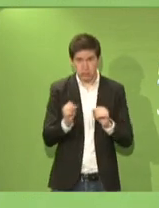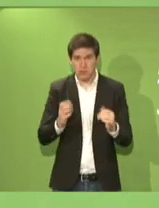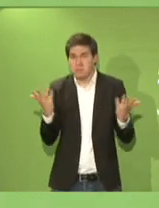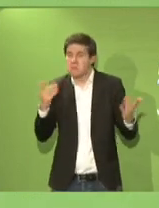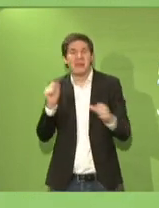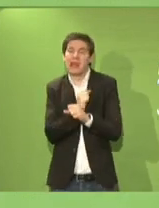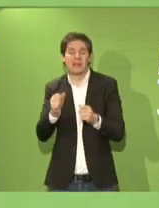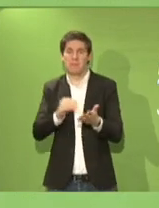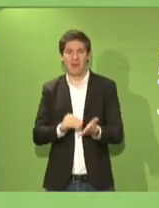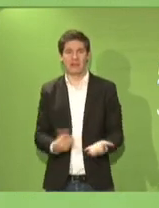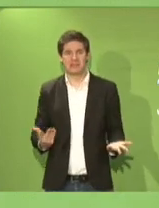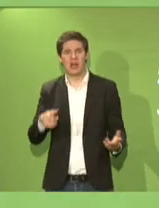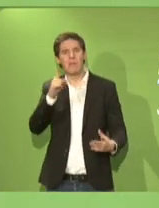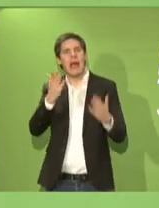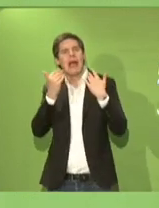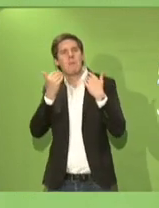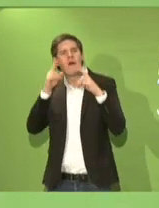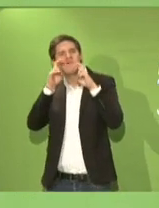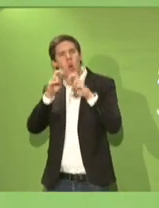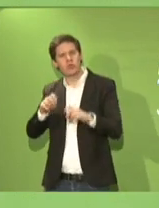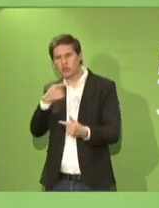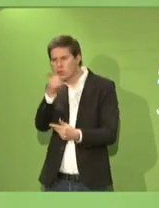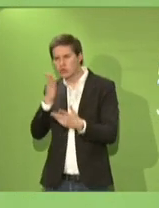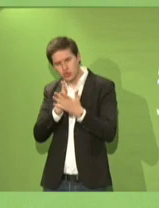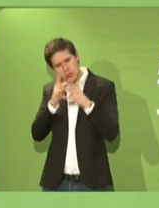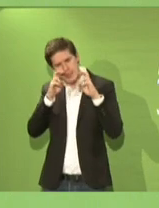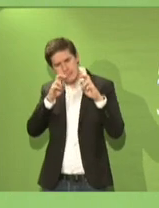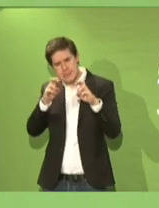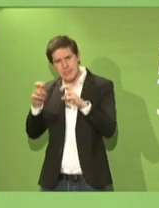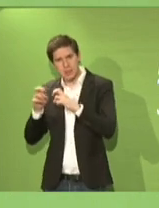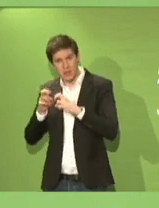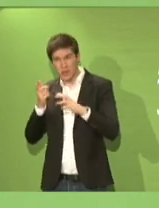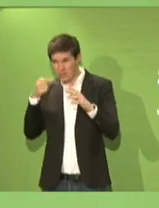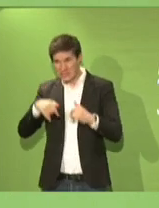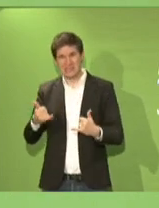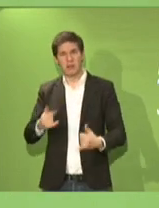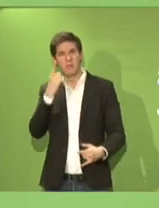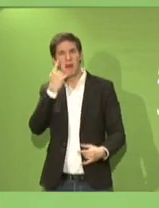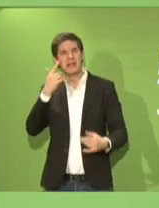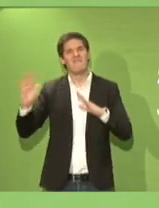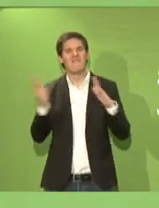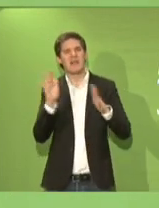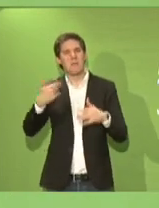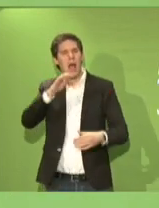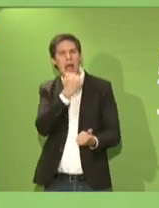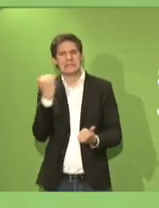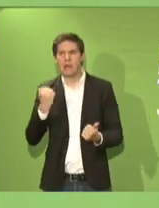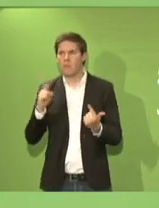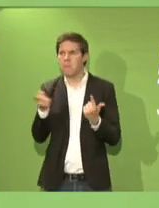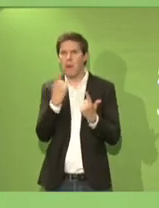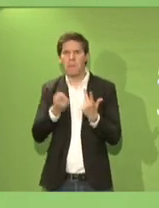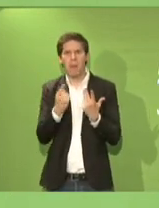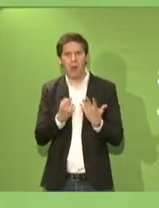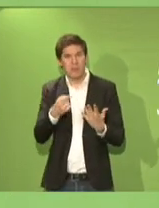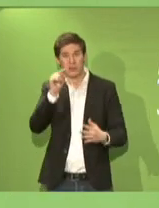festmachen. Aber die Klimaforscher sind sich einig, dass diese Trends der zunehmenden Wetterextreme eindeutig auf den Klimawandel